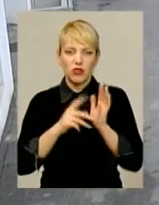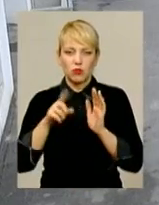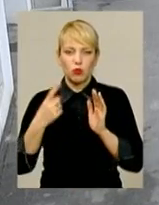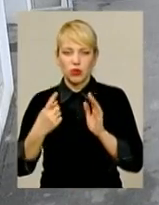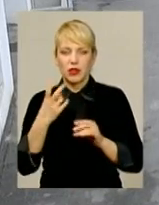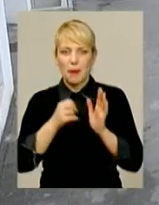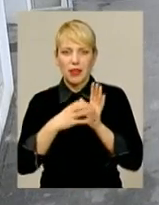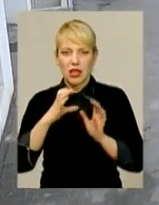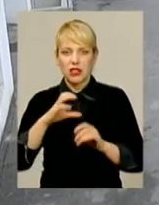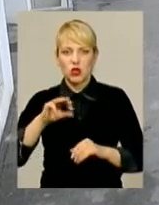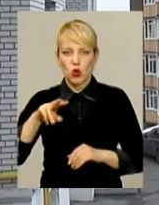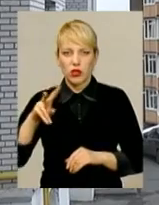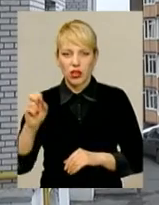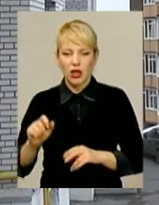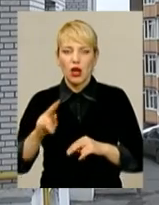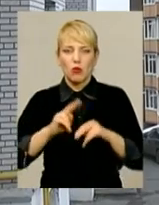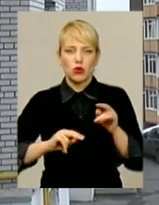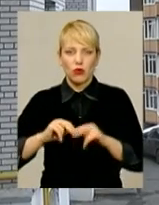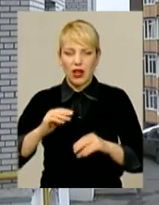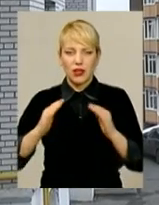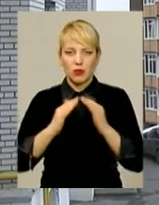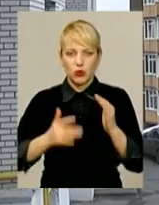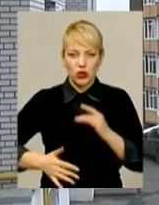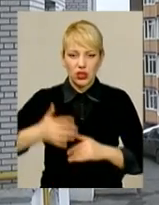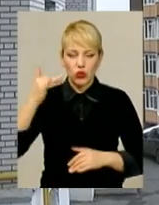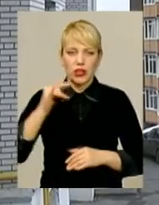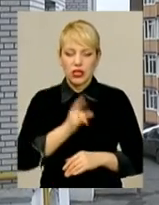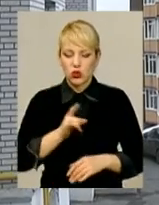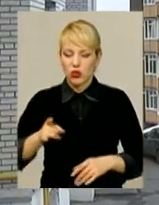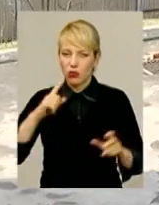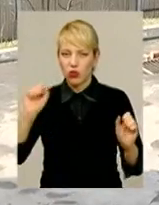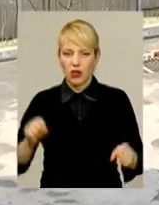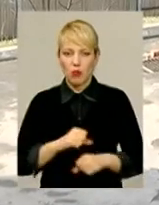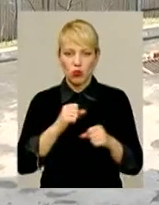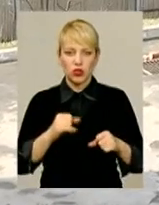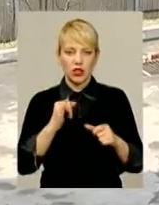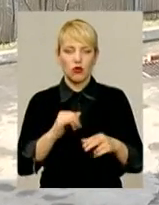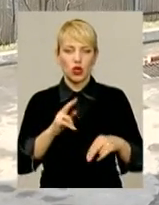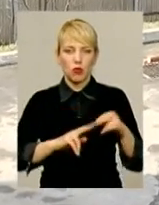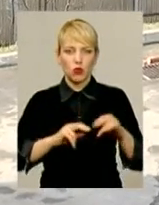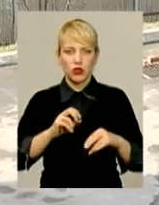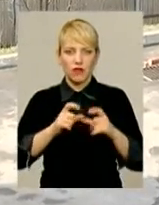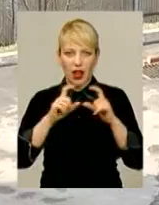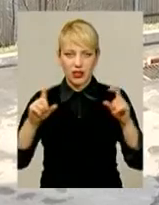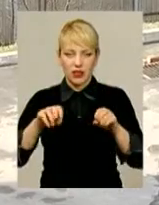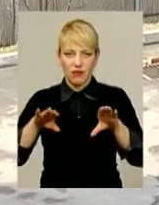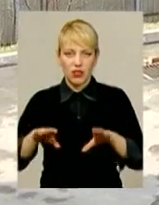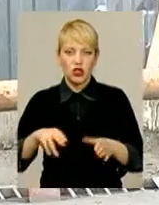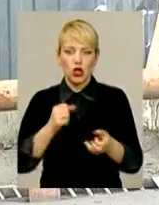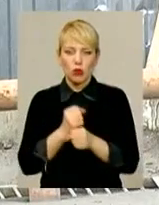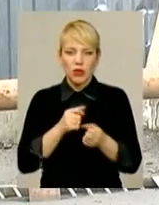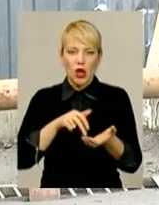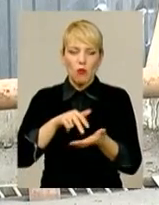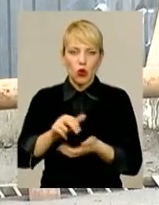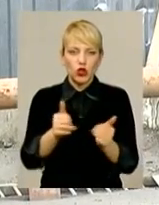15 сотках побудувати і багатоповерхівку, і належну стоянку майже неможливо. Тож будівельники вирішили зробити прохід у сусідній